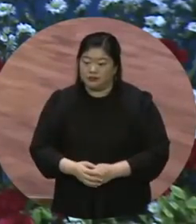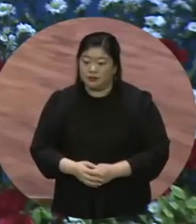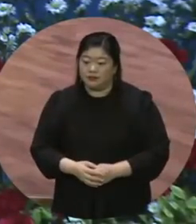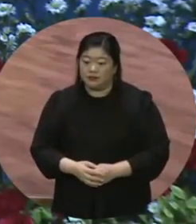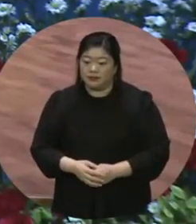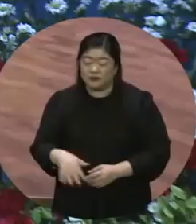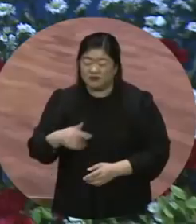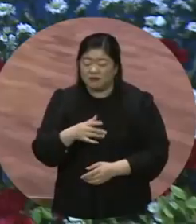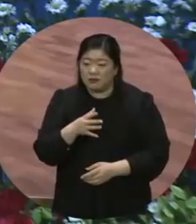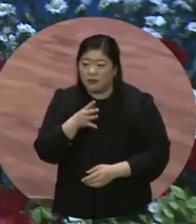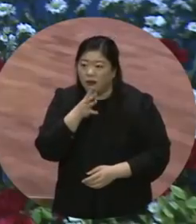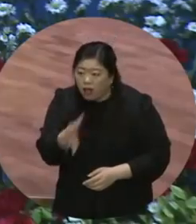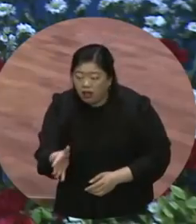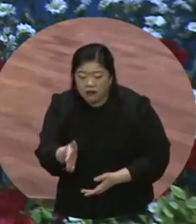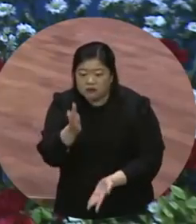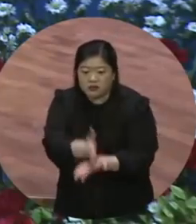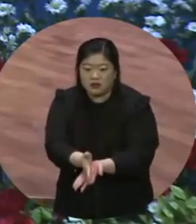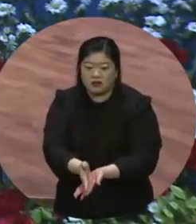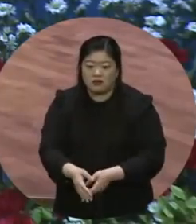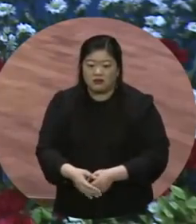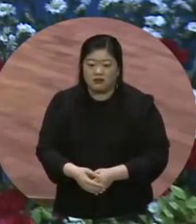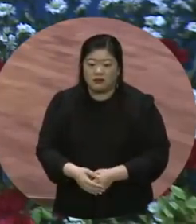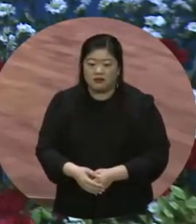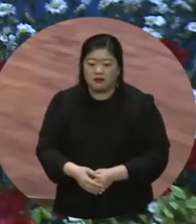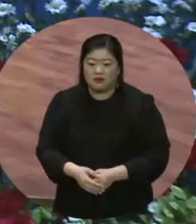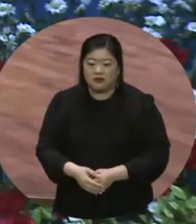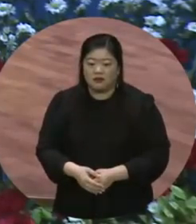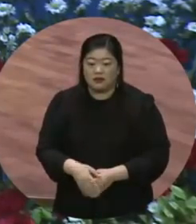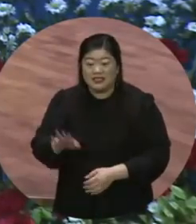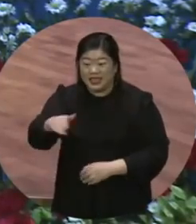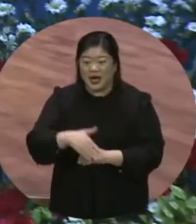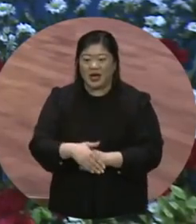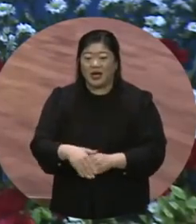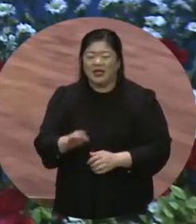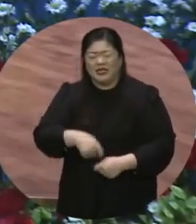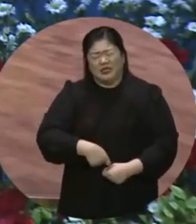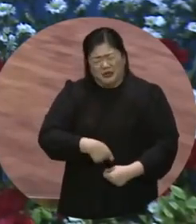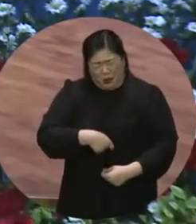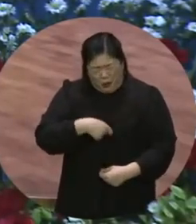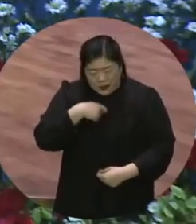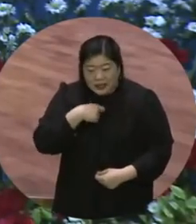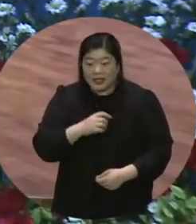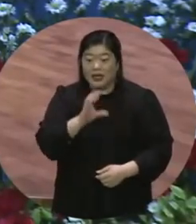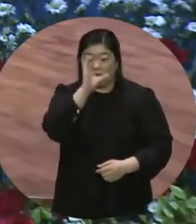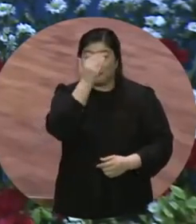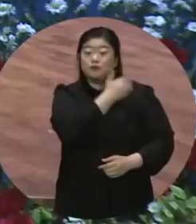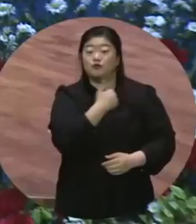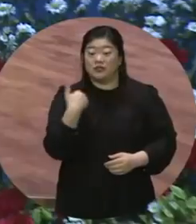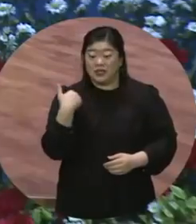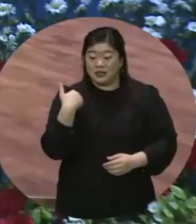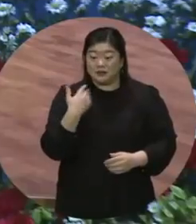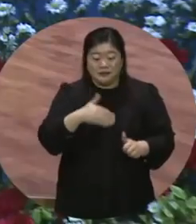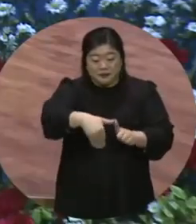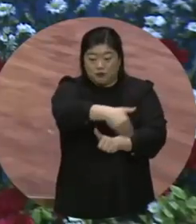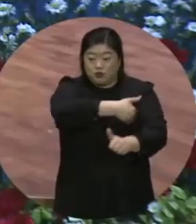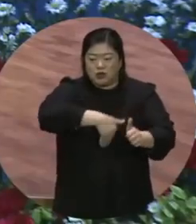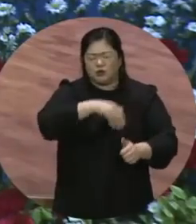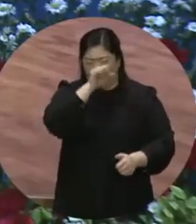절대 속지 마시기 바랍니다. 분위기는 여기보다 천배로 더 좋아요. 천주교 좋아요. 아주 인격적입니다.